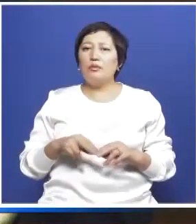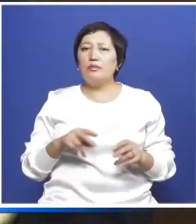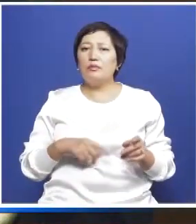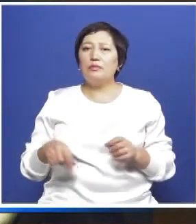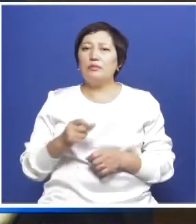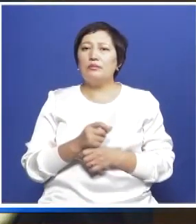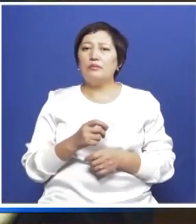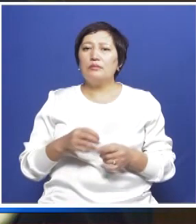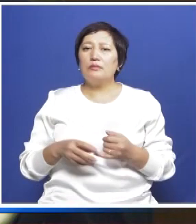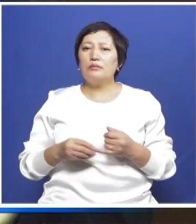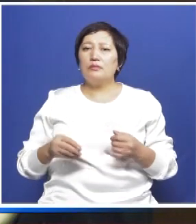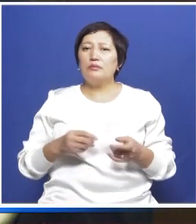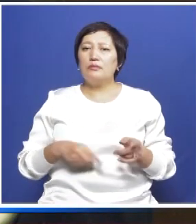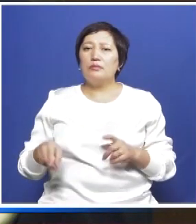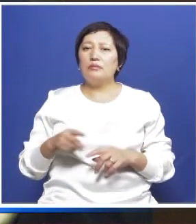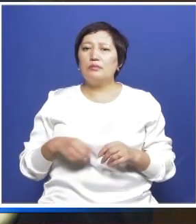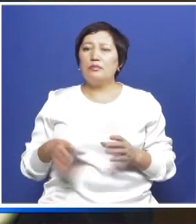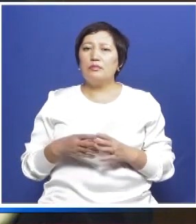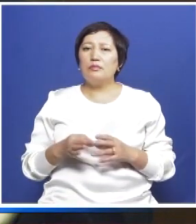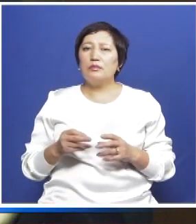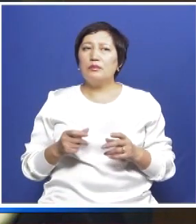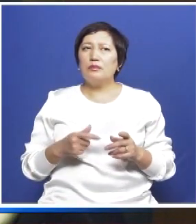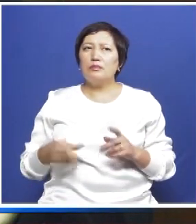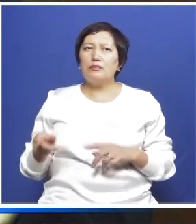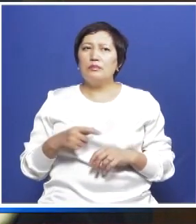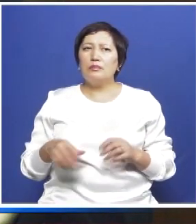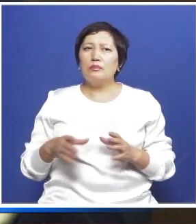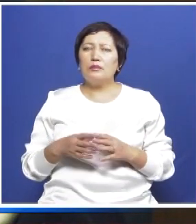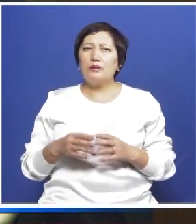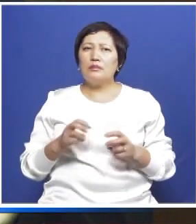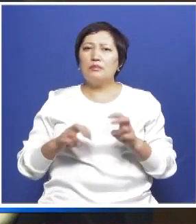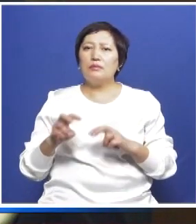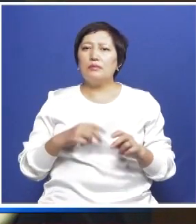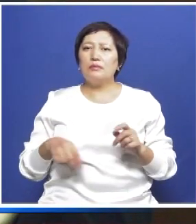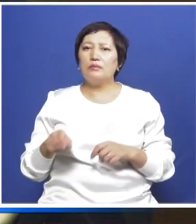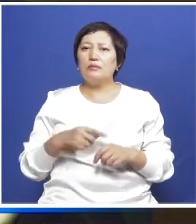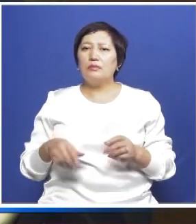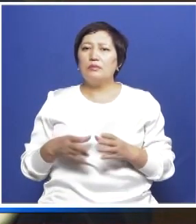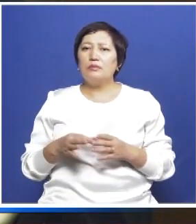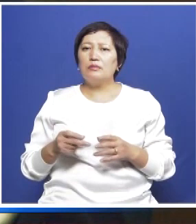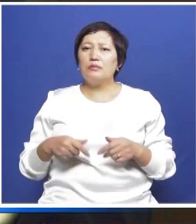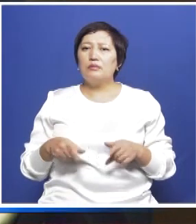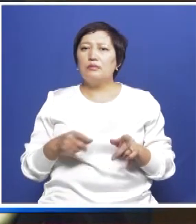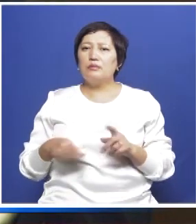әкімдіктер жерді пайдалану бойынша талассыз талдауға ие бұл